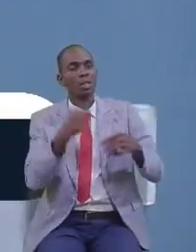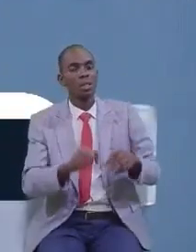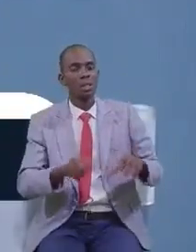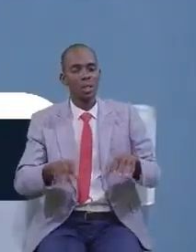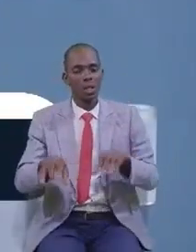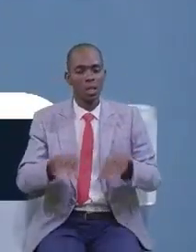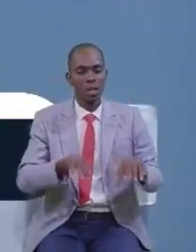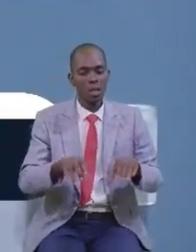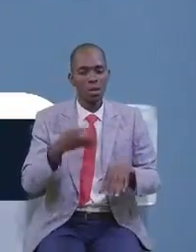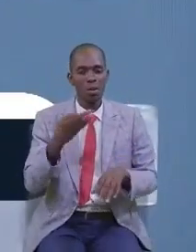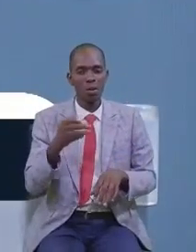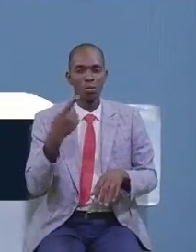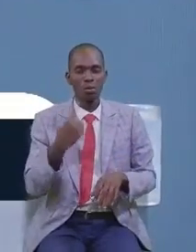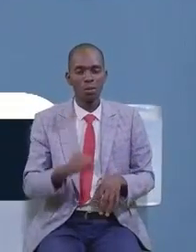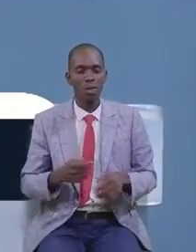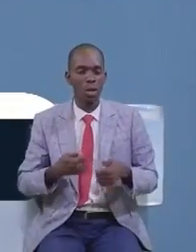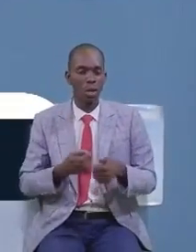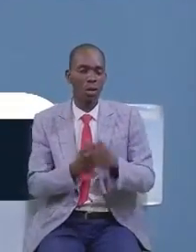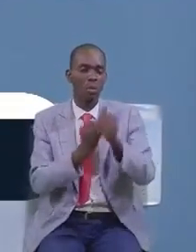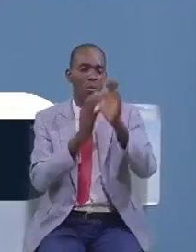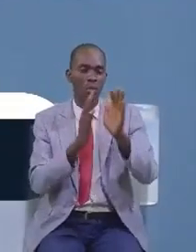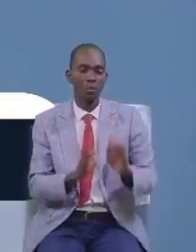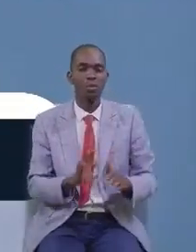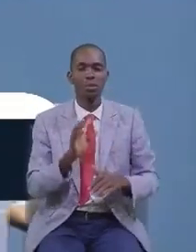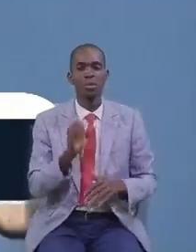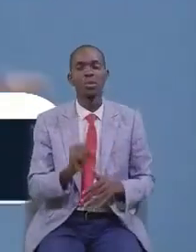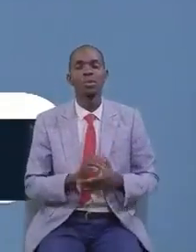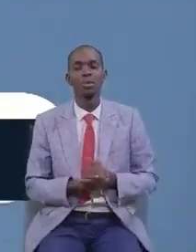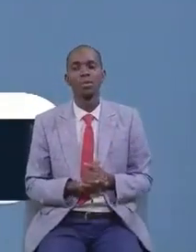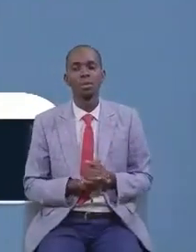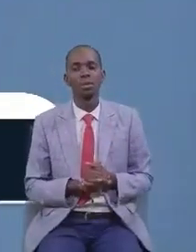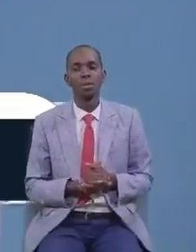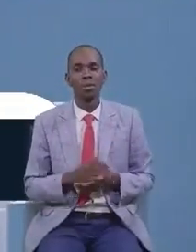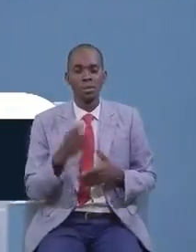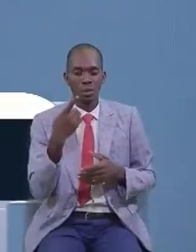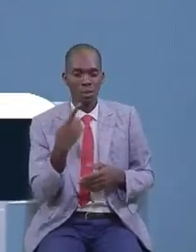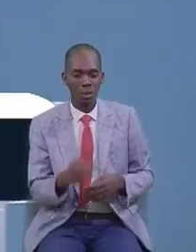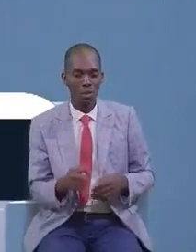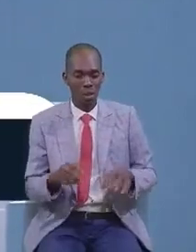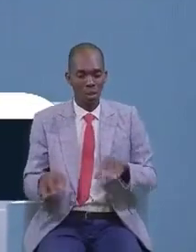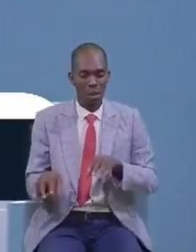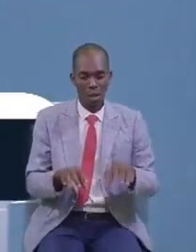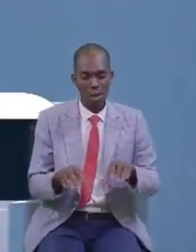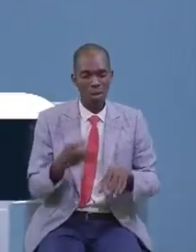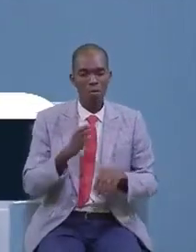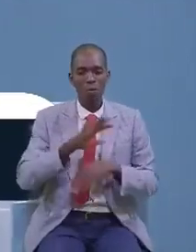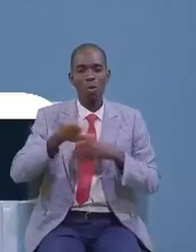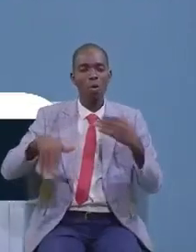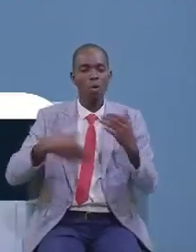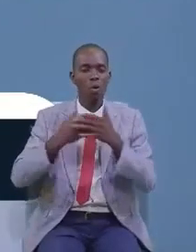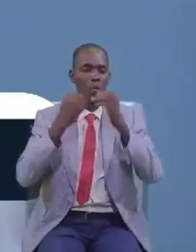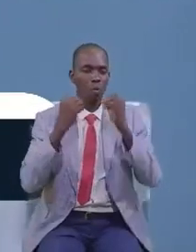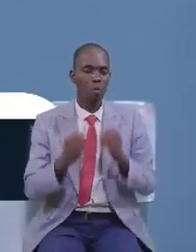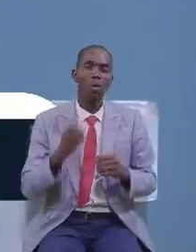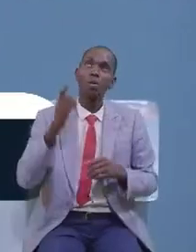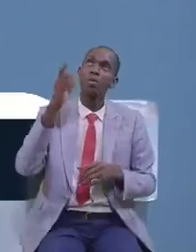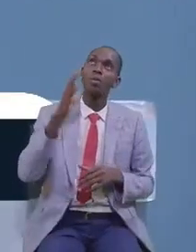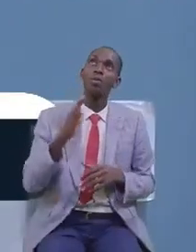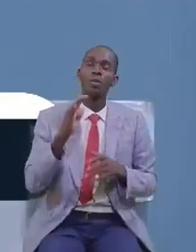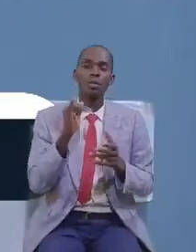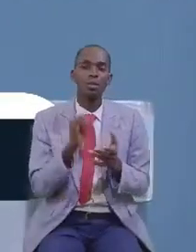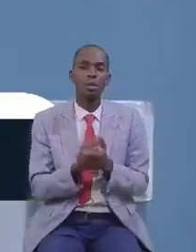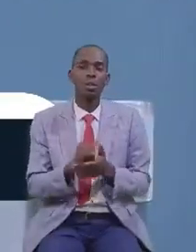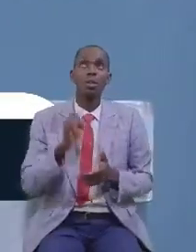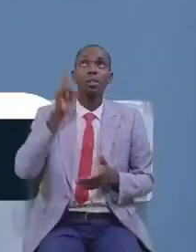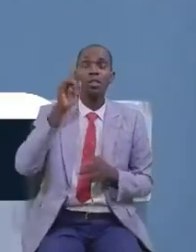గ్రంథంలో ఒక పుస్తకం పేరే అపోస్తలుల యొక్క కార్యములు. The acts of the Almighty. సర్వశక్తిగల దేవుని కార్యములు. That he did